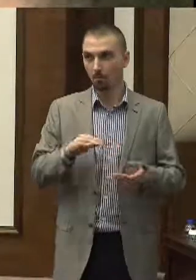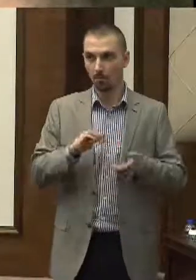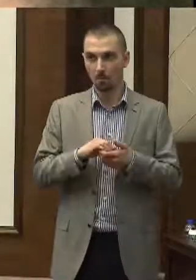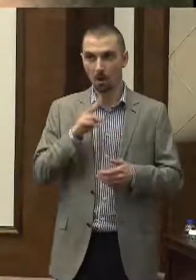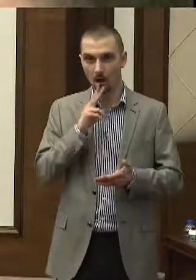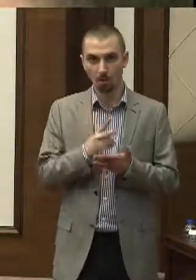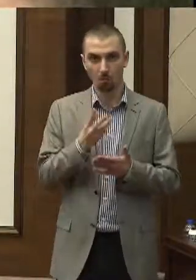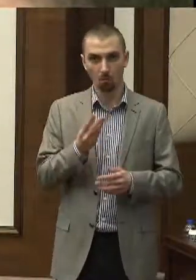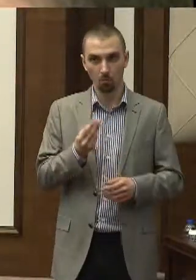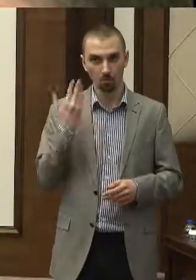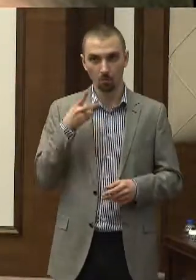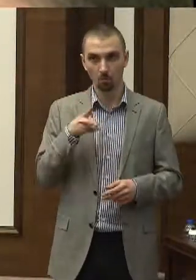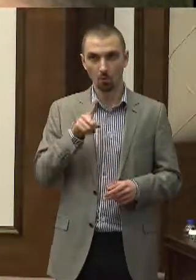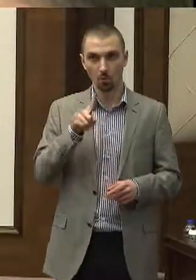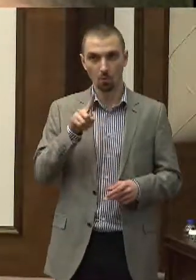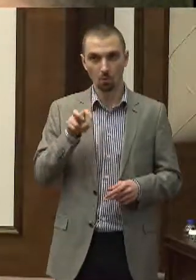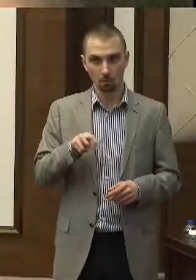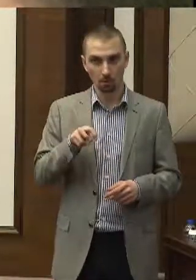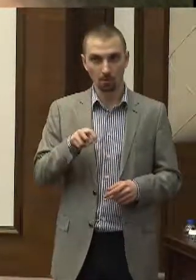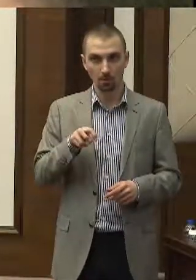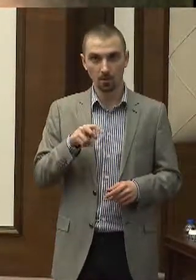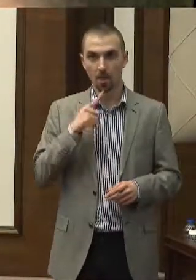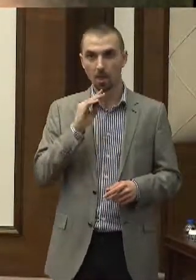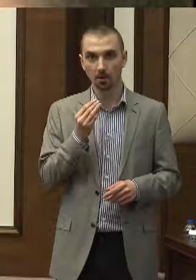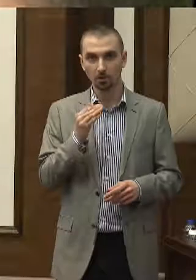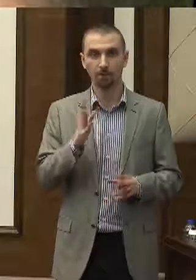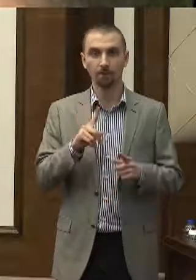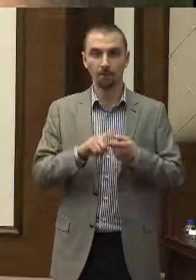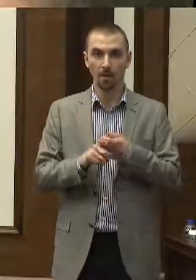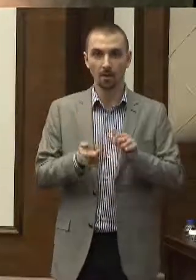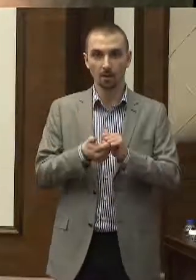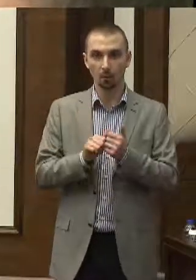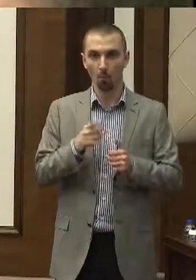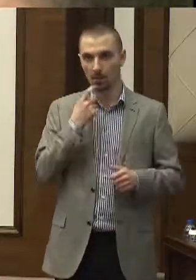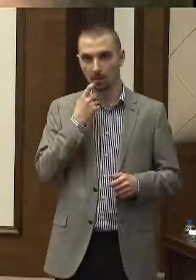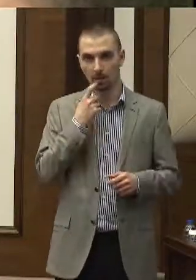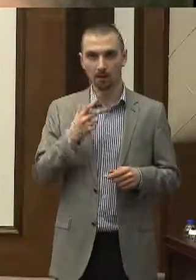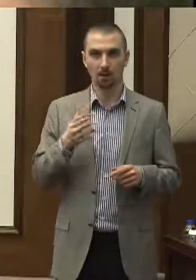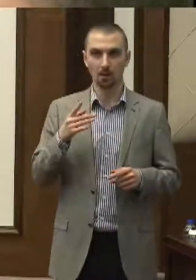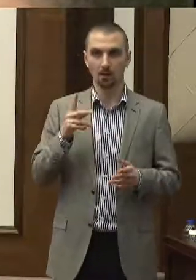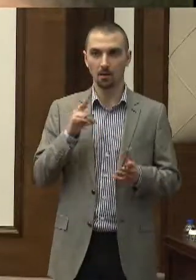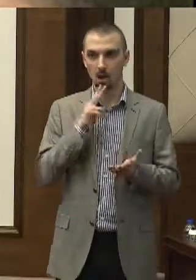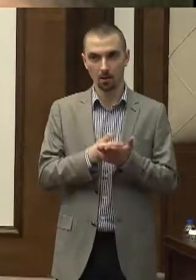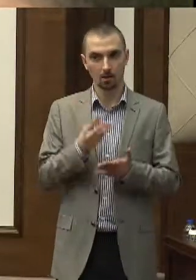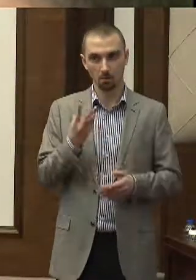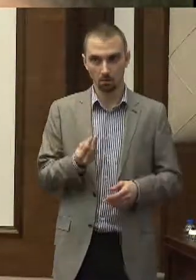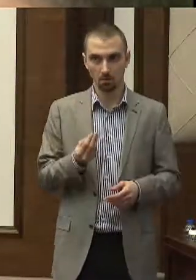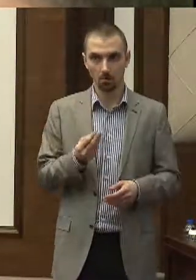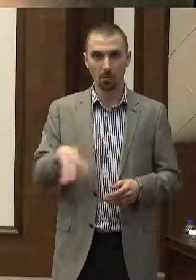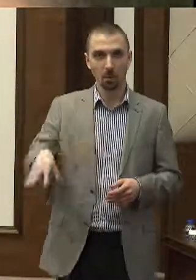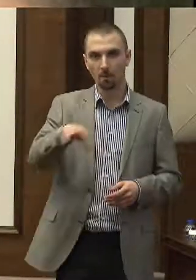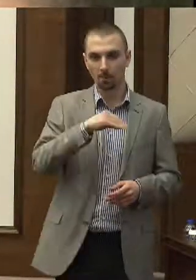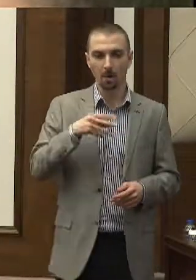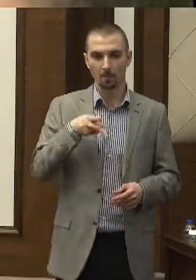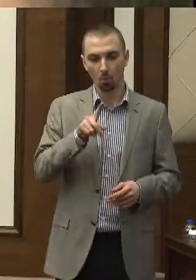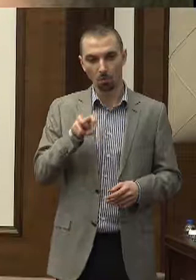neticesinde ilçemizde 2018 yılını gençlik ve spor yılı ilan etmiştik. Bu karar ilçede yaşayan gençlerimizi